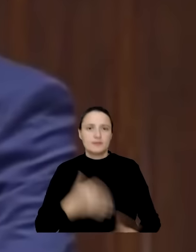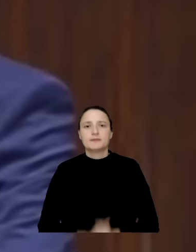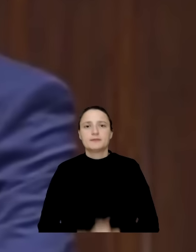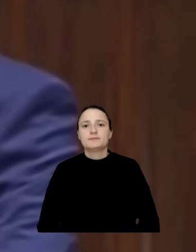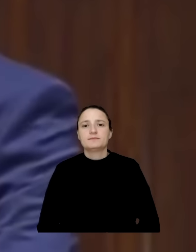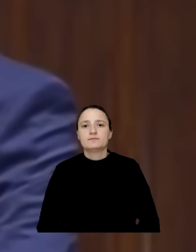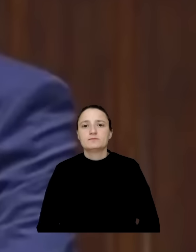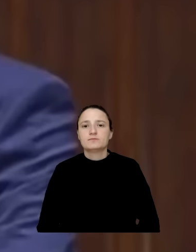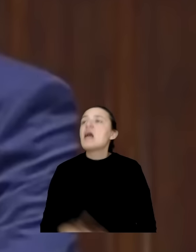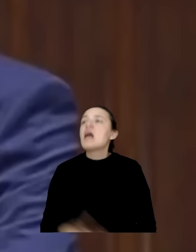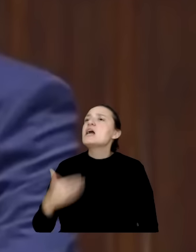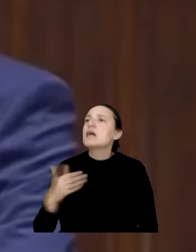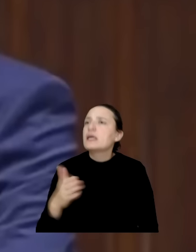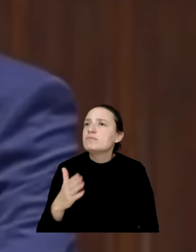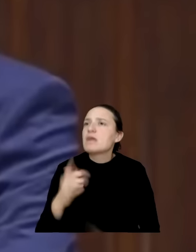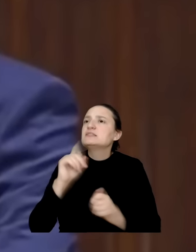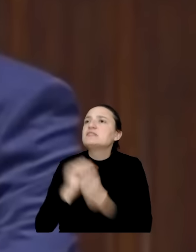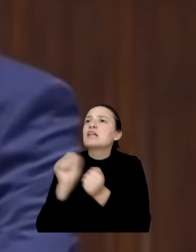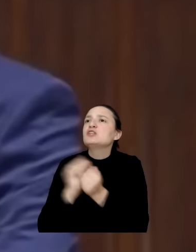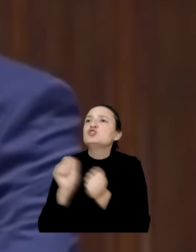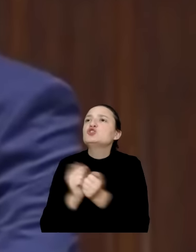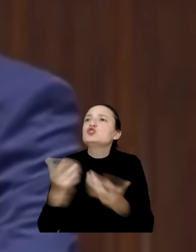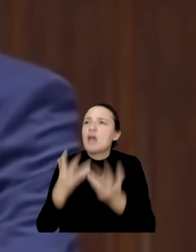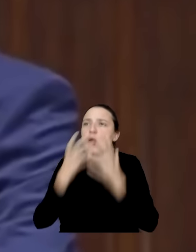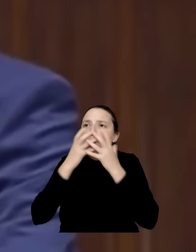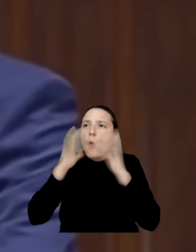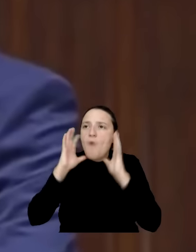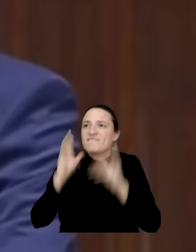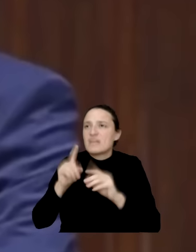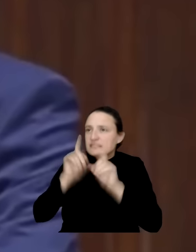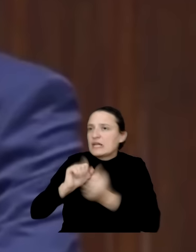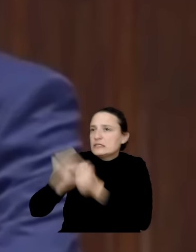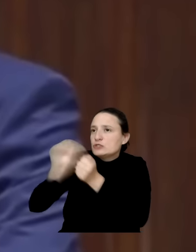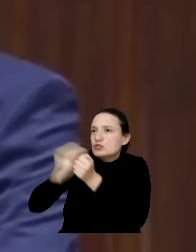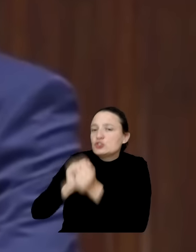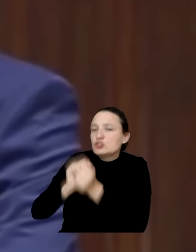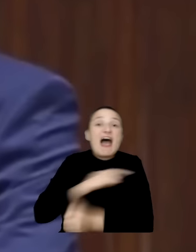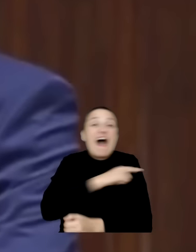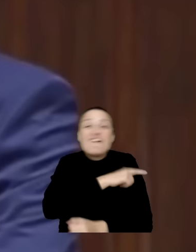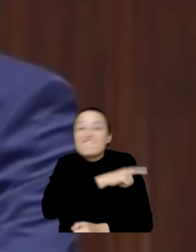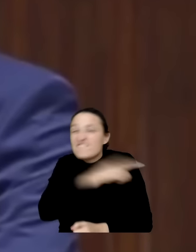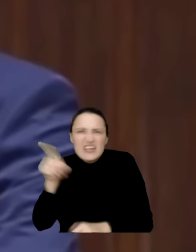Ryba psuje się od głowy, a wy od góry,